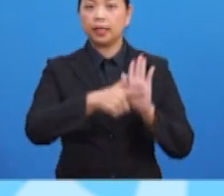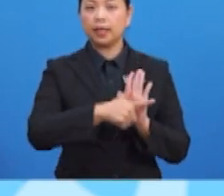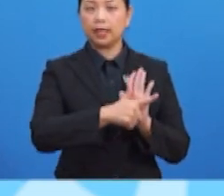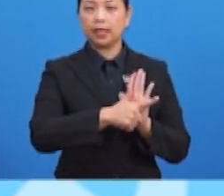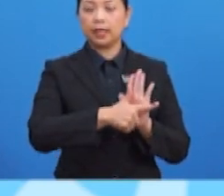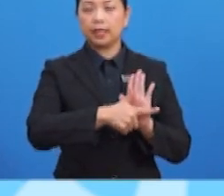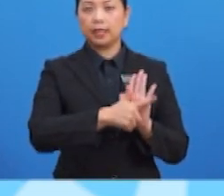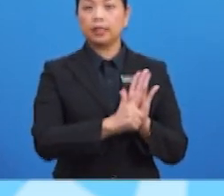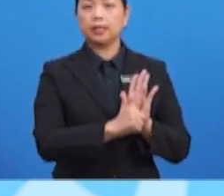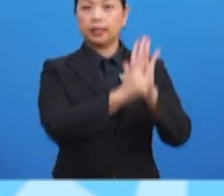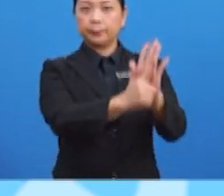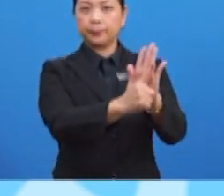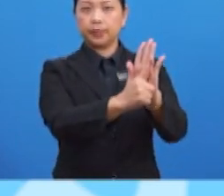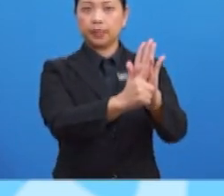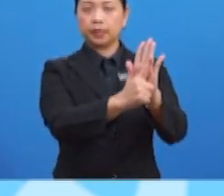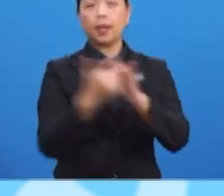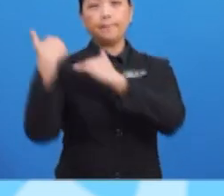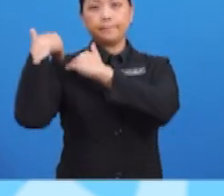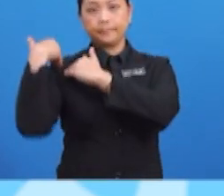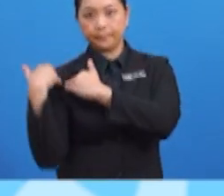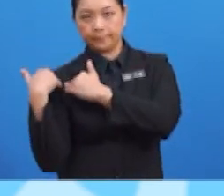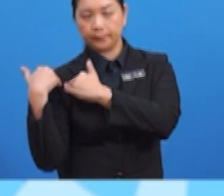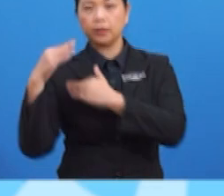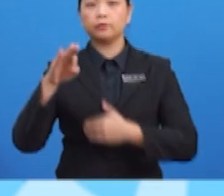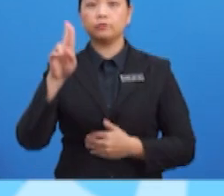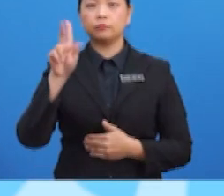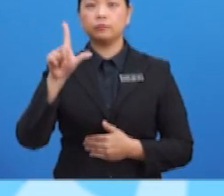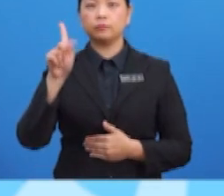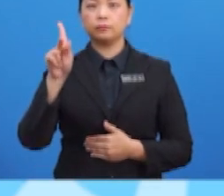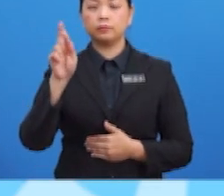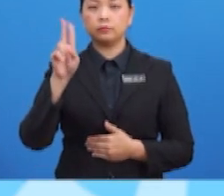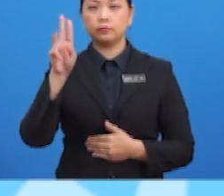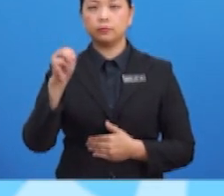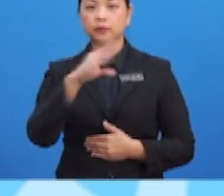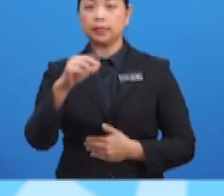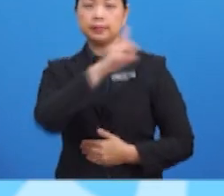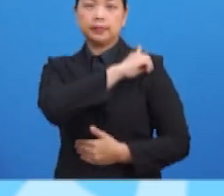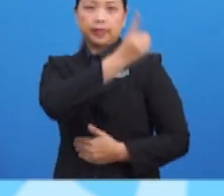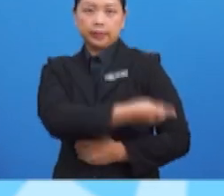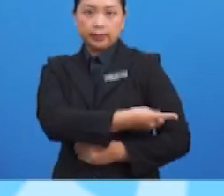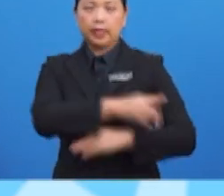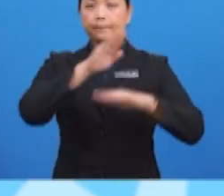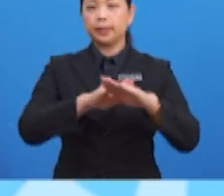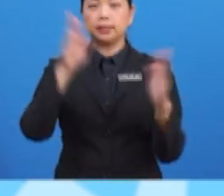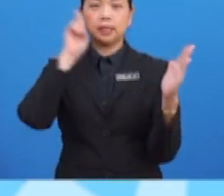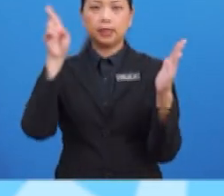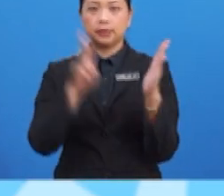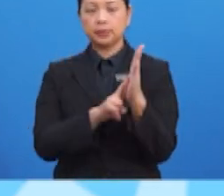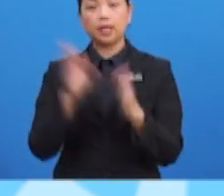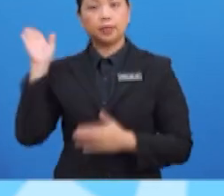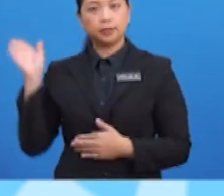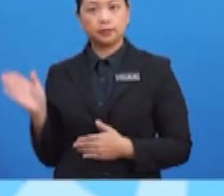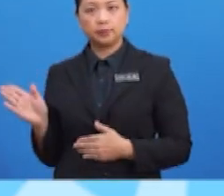Labelkan beban, fulcrum dan daya pada rajah alat penyepit kuih.